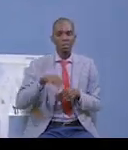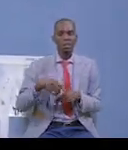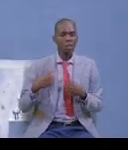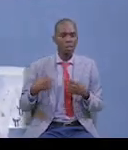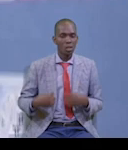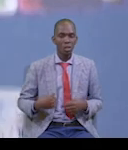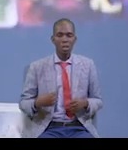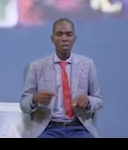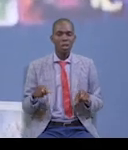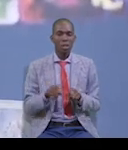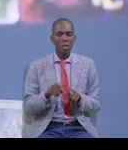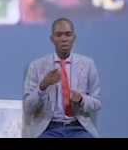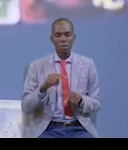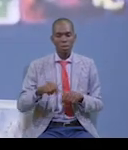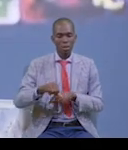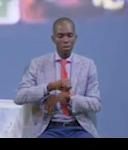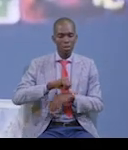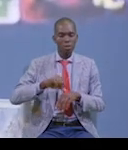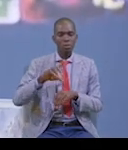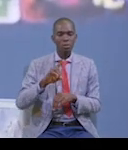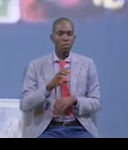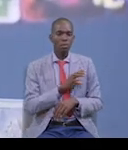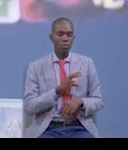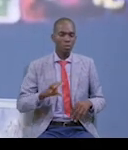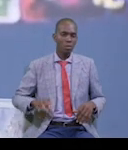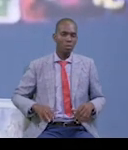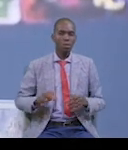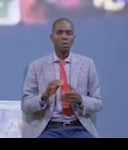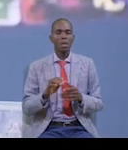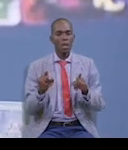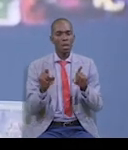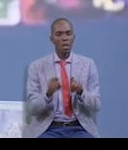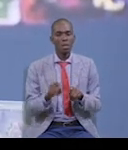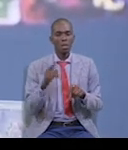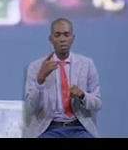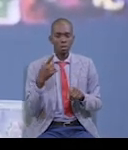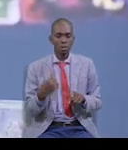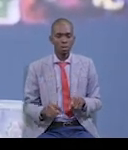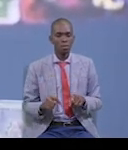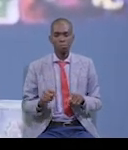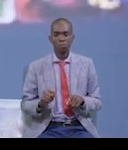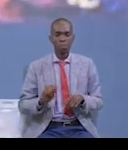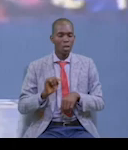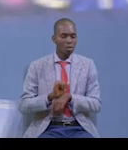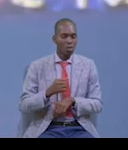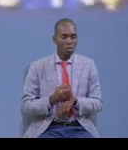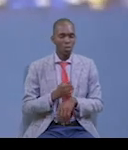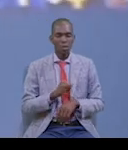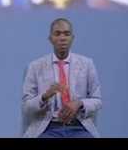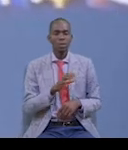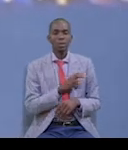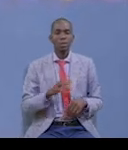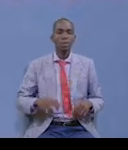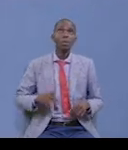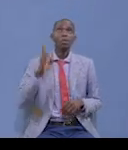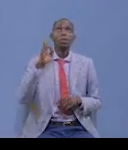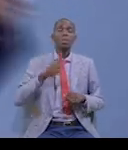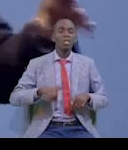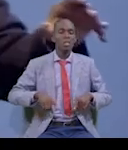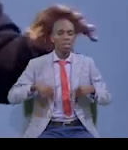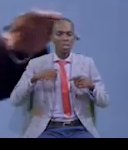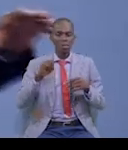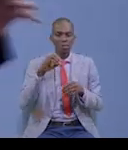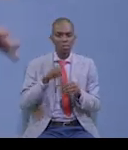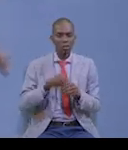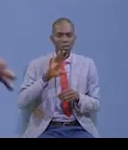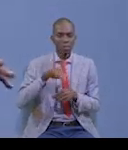జీవిస్తున్నారు. As the anointed Christ. అభిషేకించబడ్డ క్రీస్తుగా. As the active Christ. క్రియాత్మకమైన క్రీస్తుగా. He lives in your heart. ఆయన